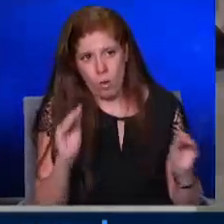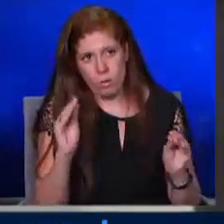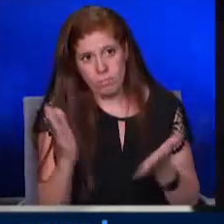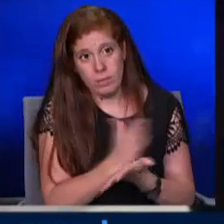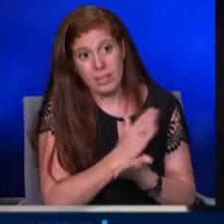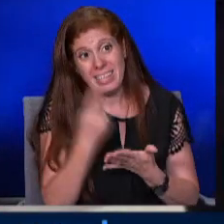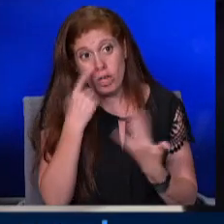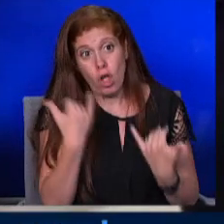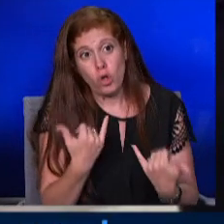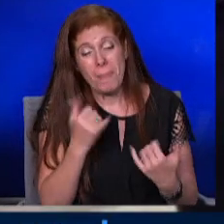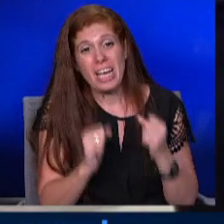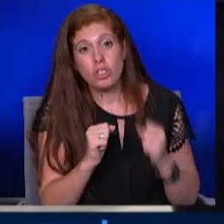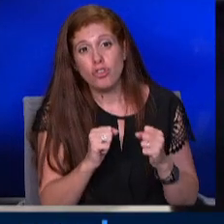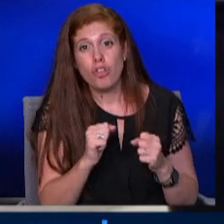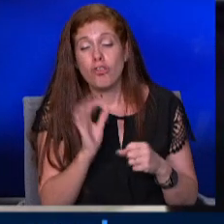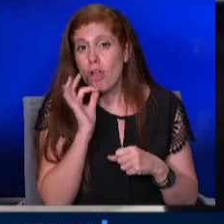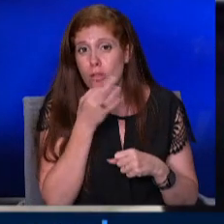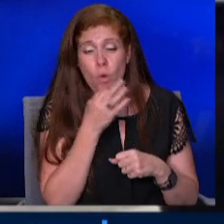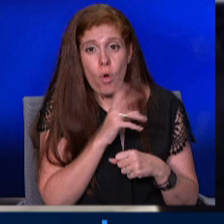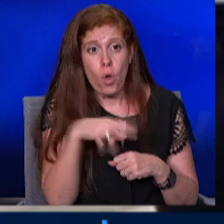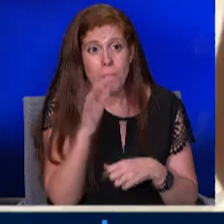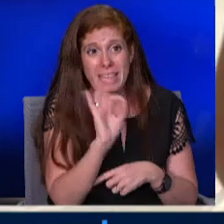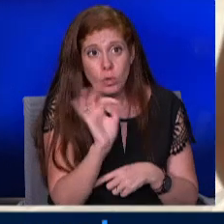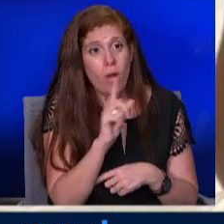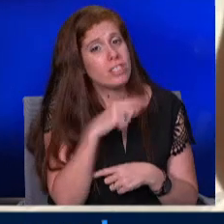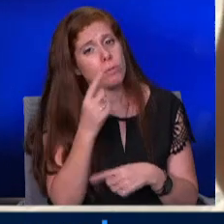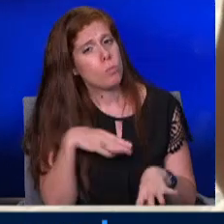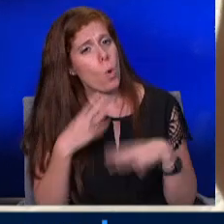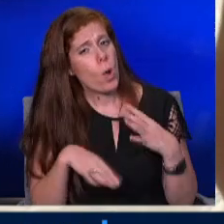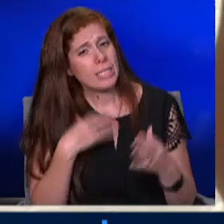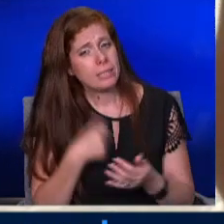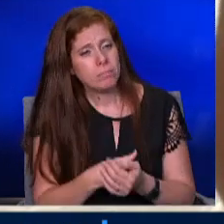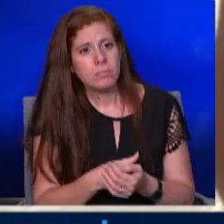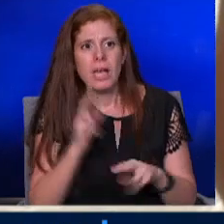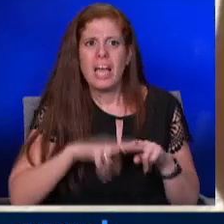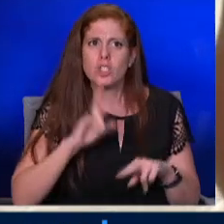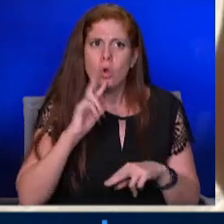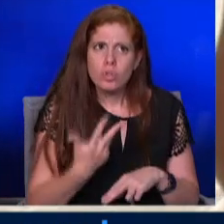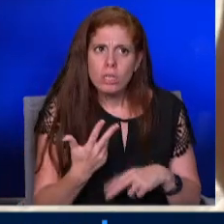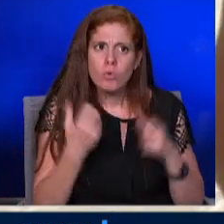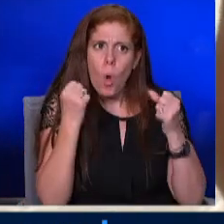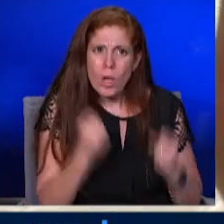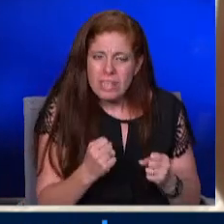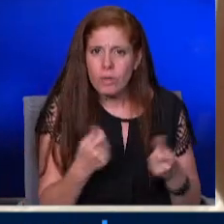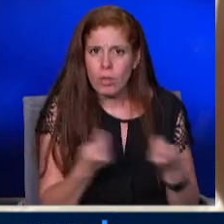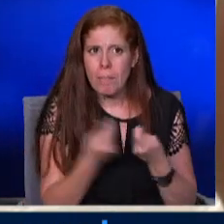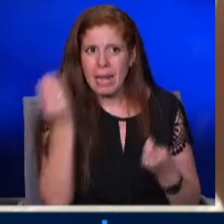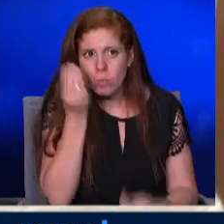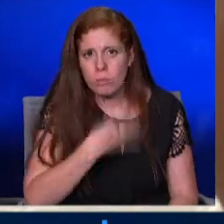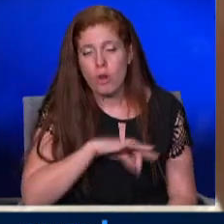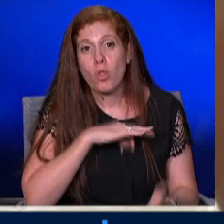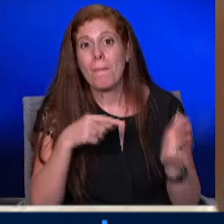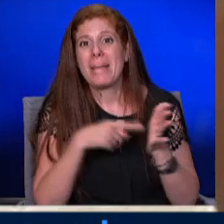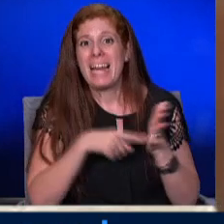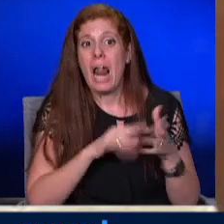טוק, אבל זה לא אומר שהם אינם כועסים. אחרי 3 שנים של חוסר ודאות בנוגע ללימודים שלנו עקב מגפת הקורונה, אנחנו